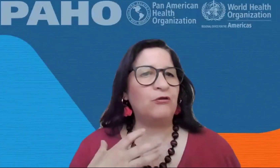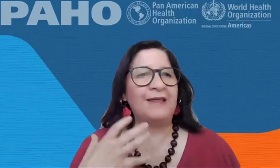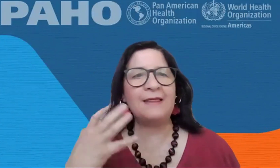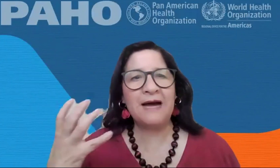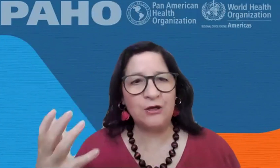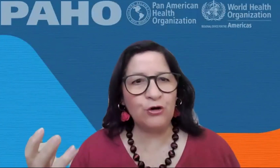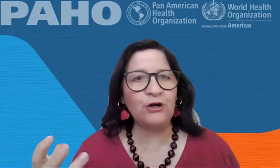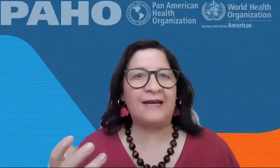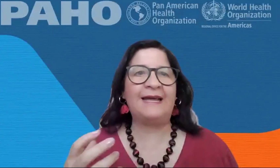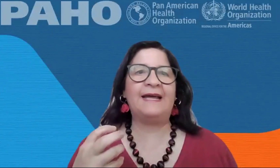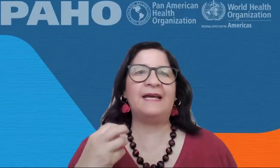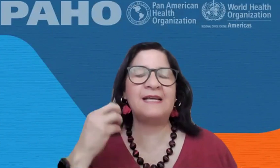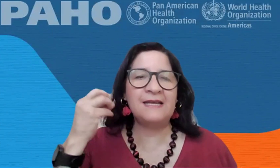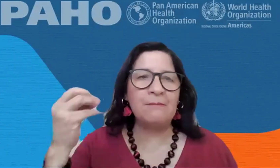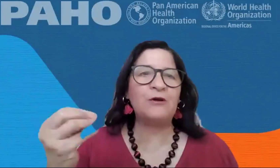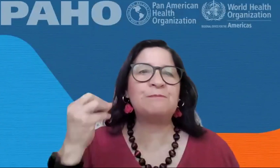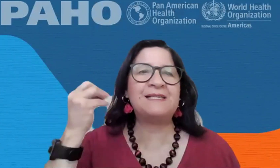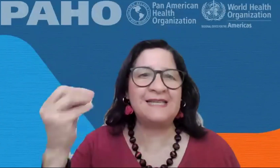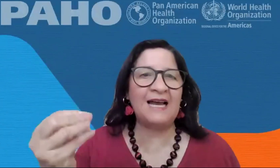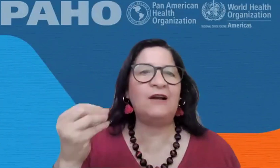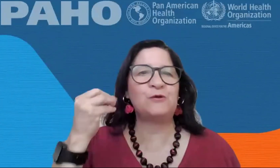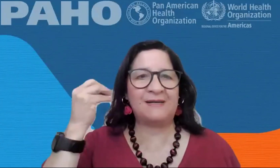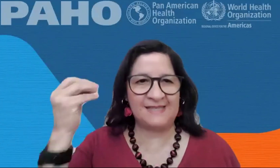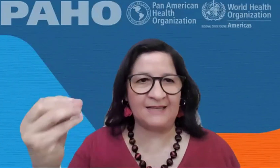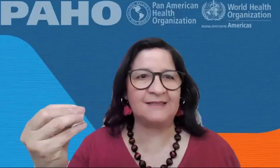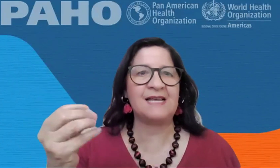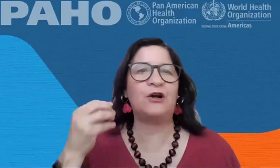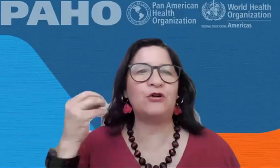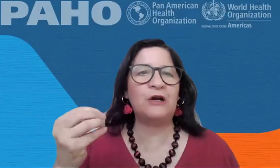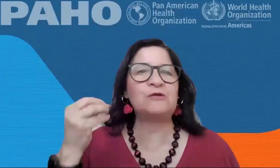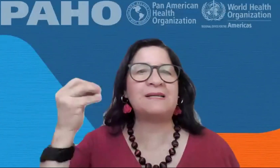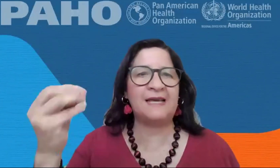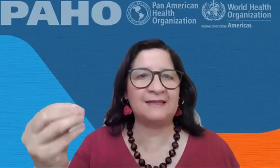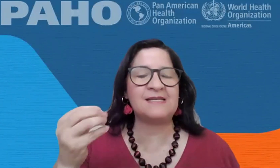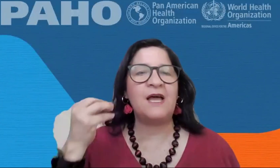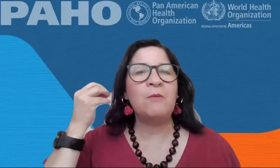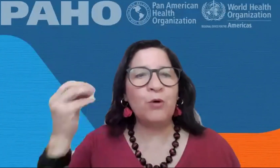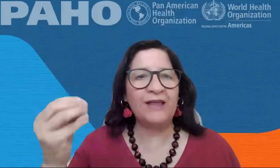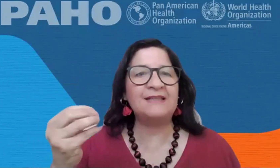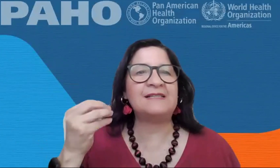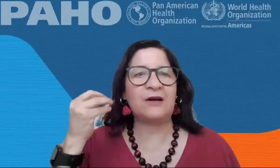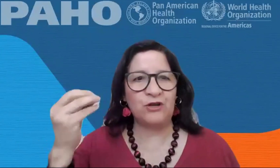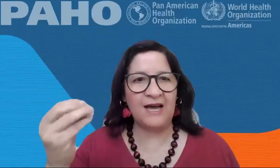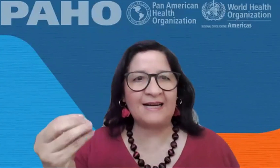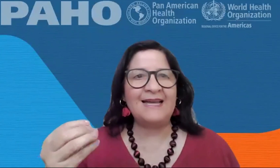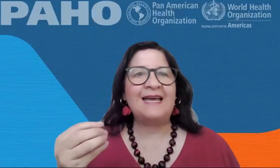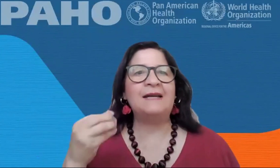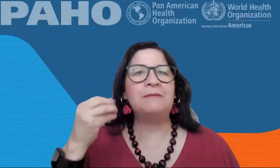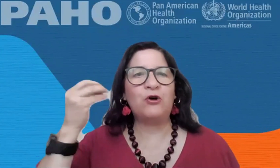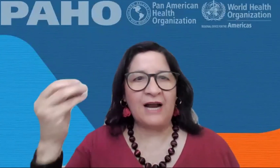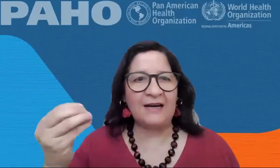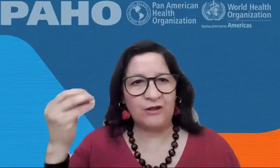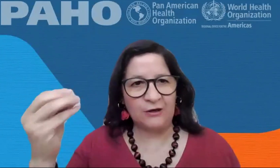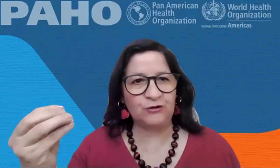diagnostics, novedad mayor pour es moi, el llamado especial a los la pacientes, nouveauté, al c'est rol que los l'appel pacientes aux pueden patients, au desarrollar rôle